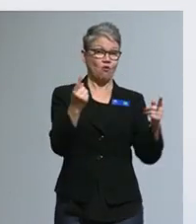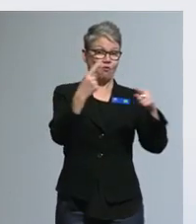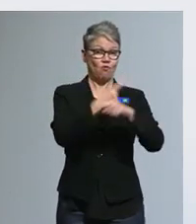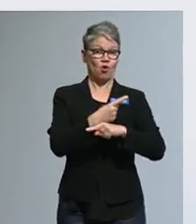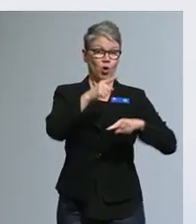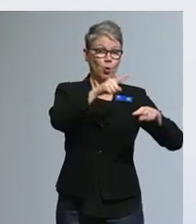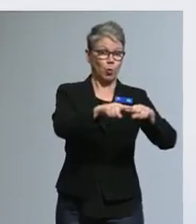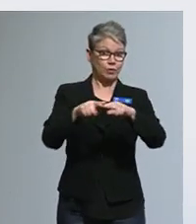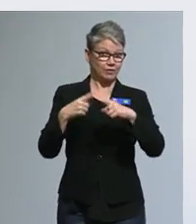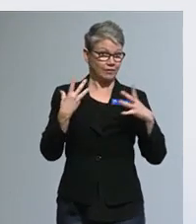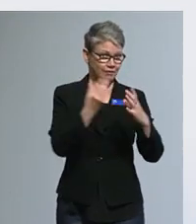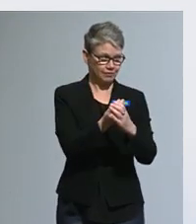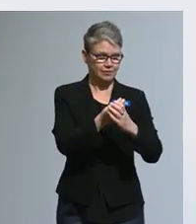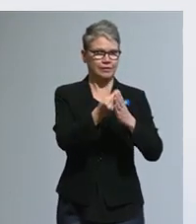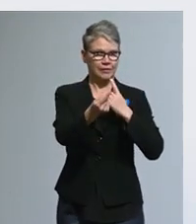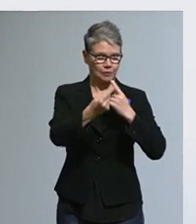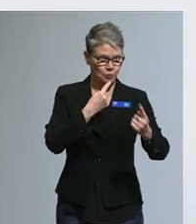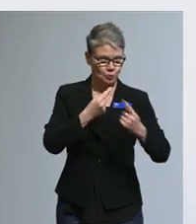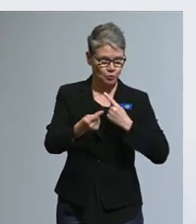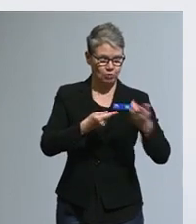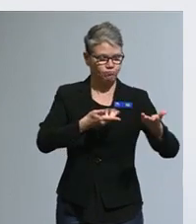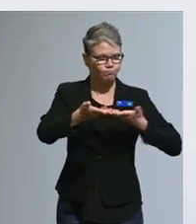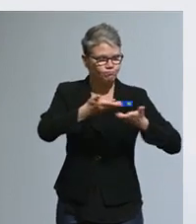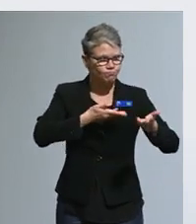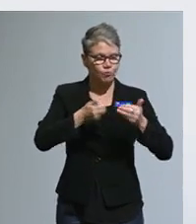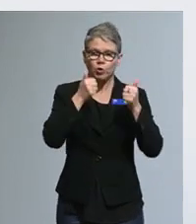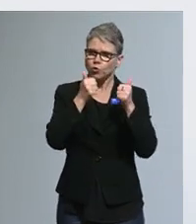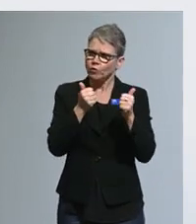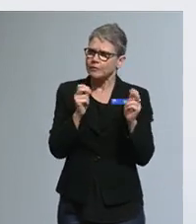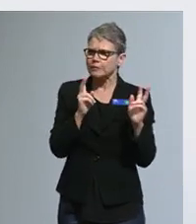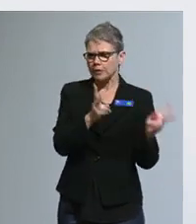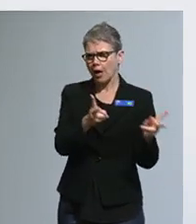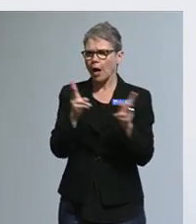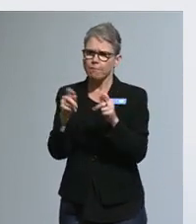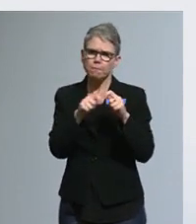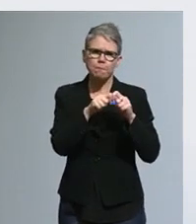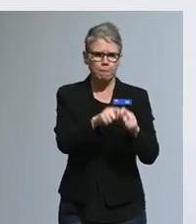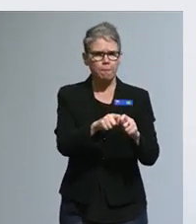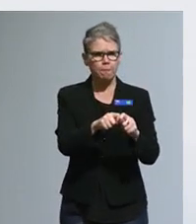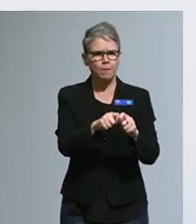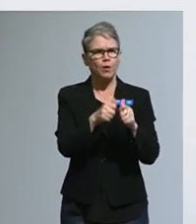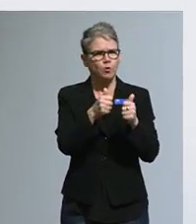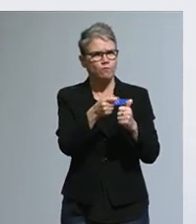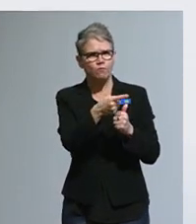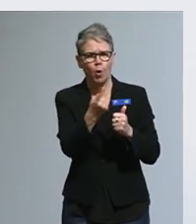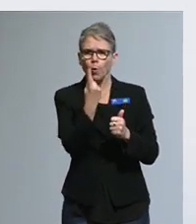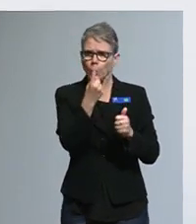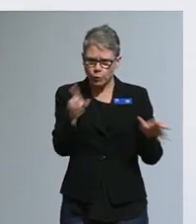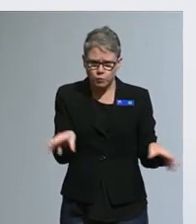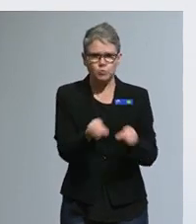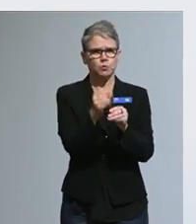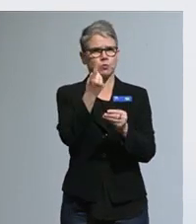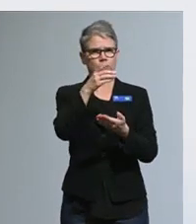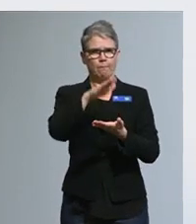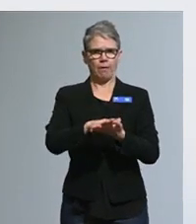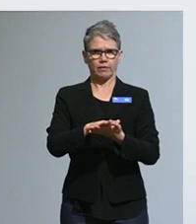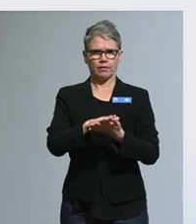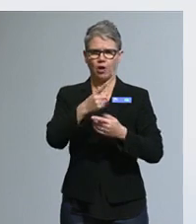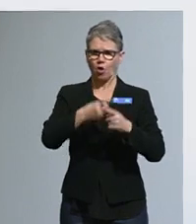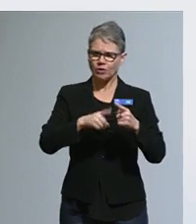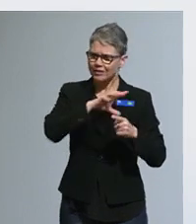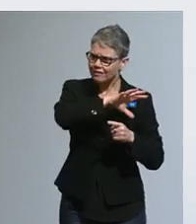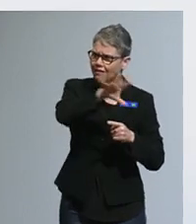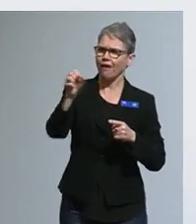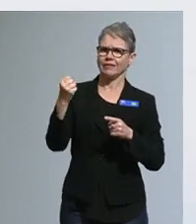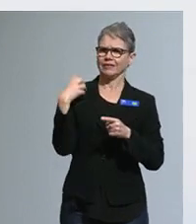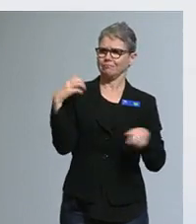tämä keskustelu, jossa toivomuksena on aika lailla samanlaisia. Halutaan yksi paikka, josta näkyy kaikkien